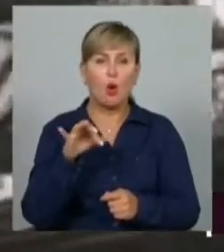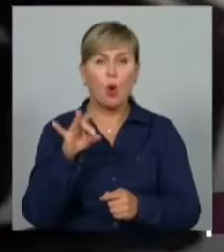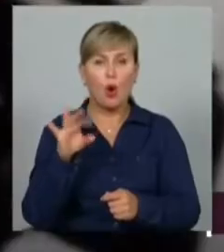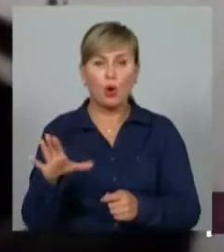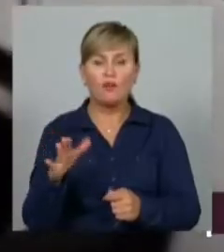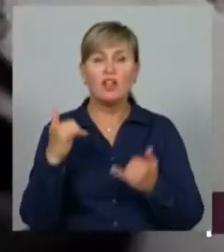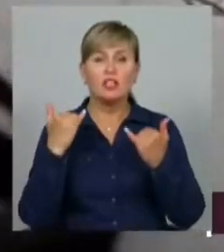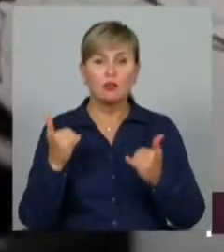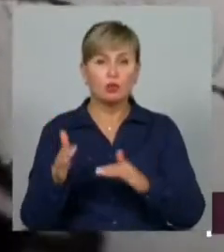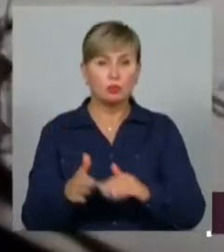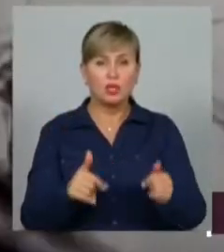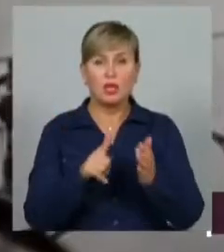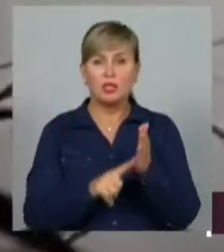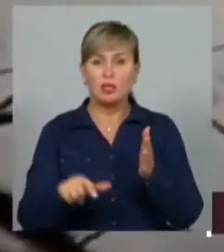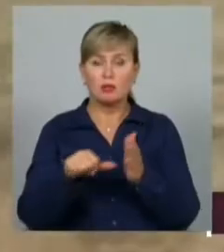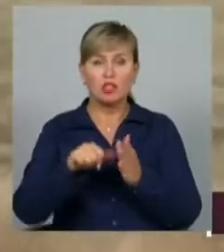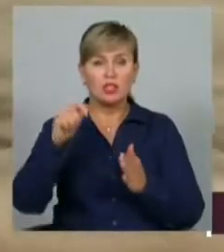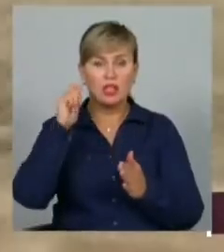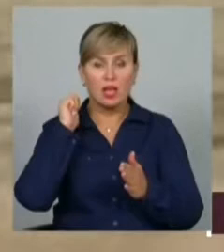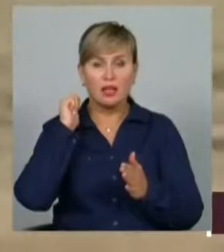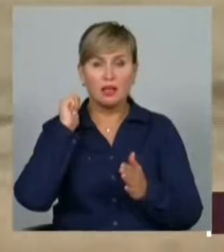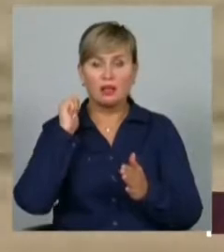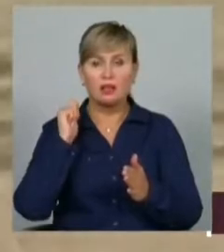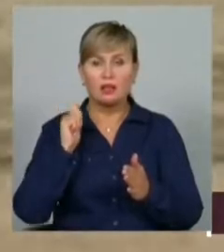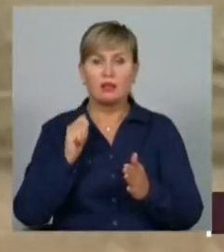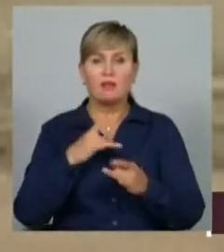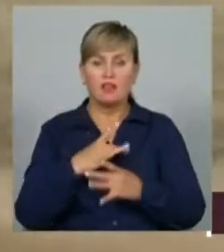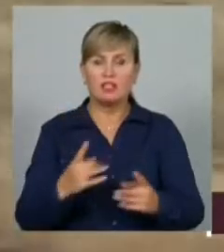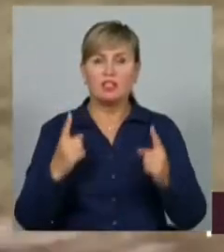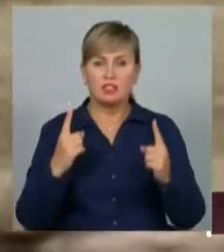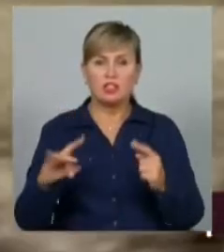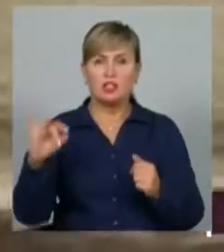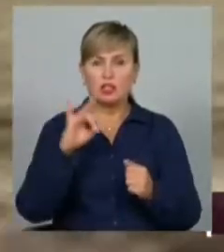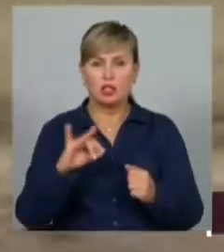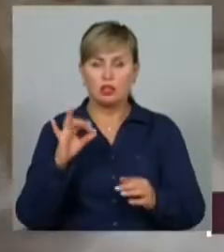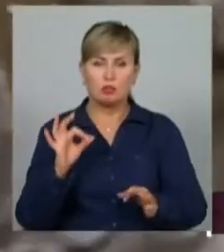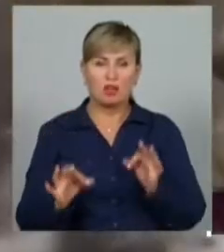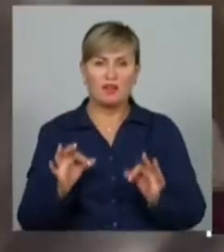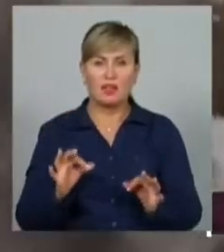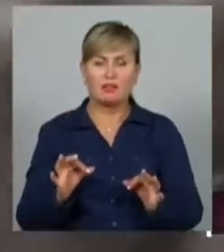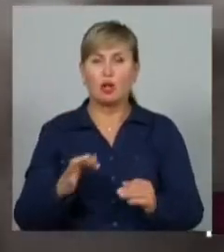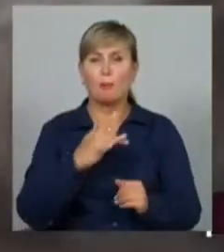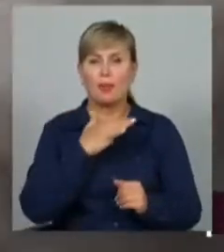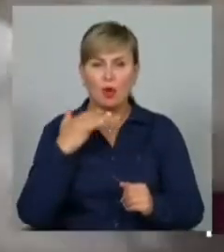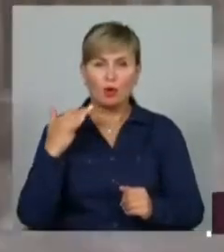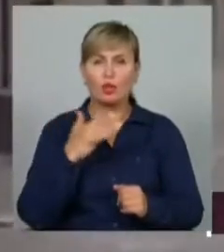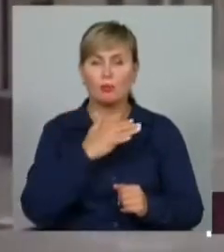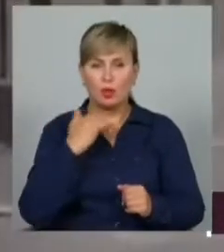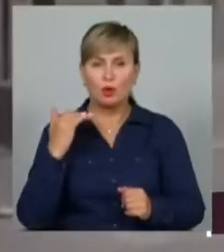вот спустя 76 лет, как бы восторжествовала историческая справедливость.